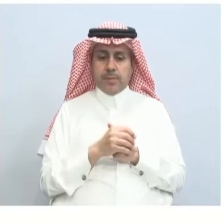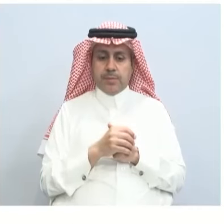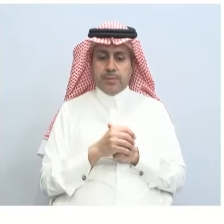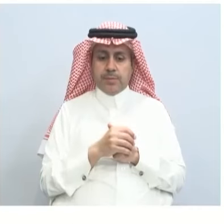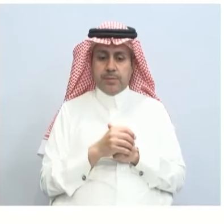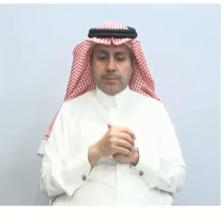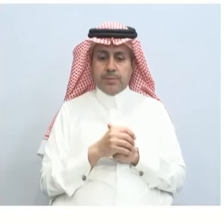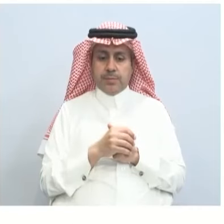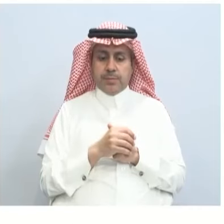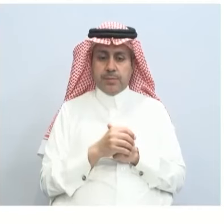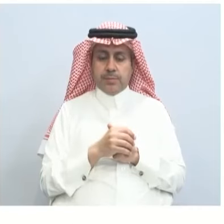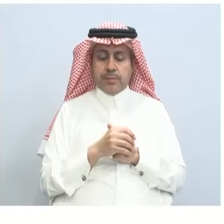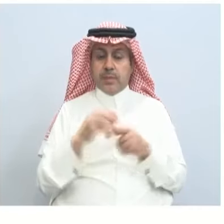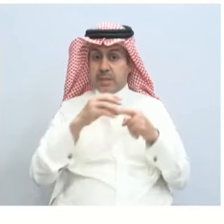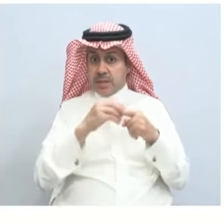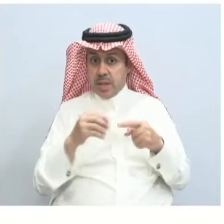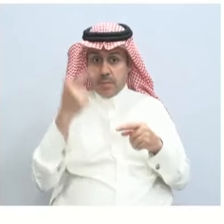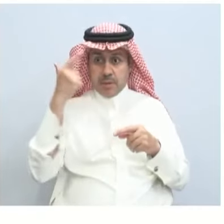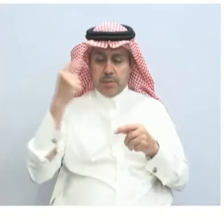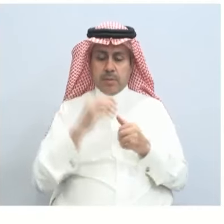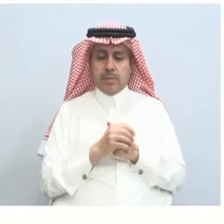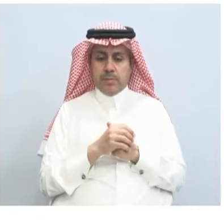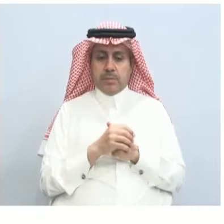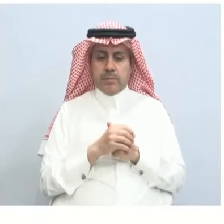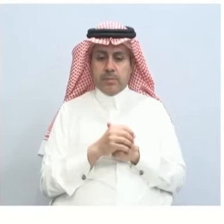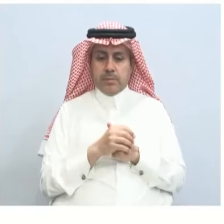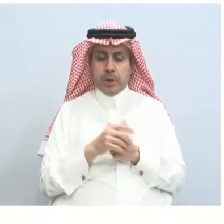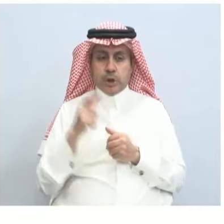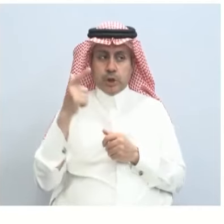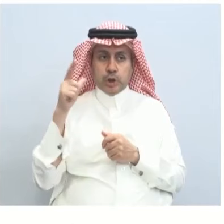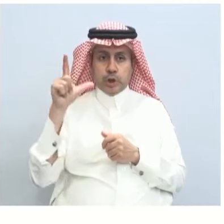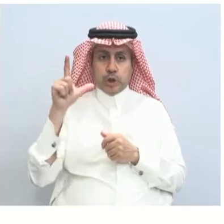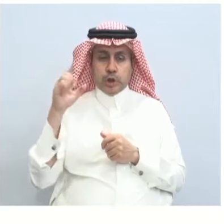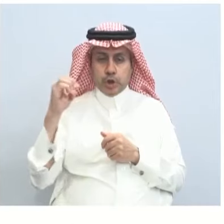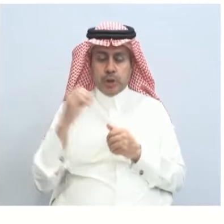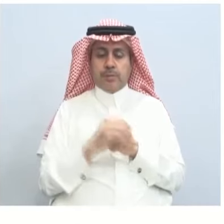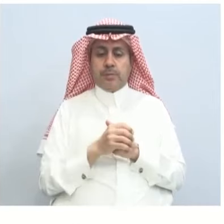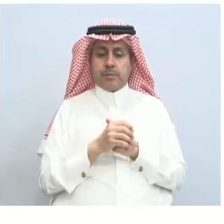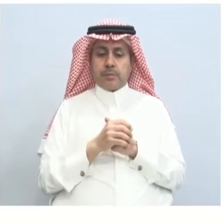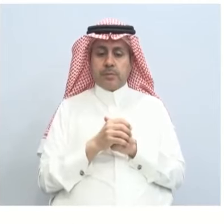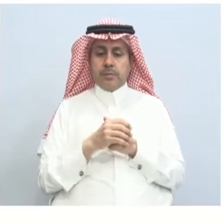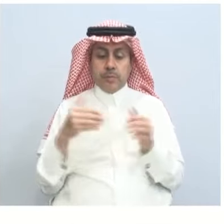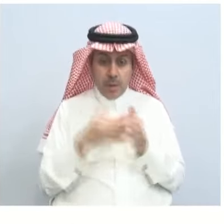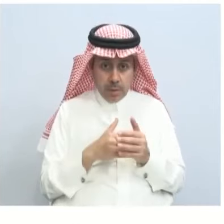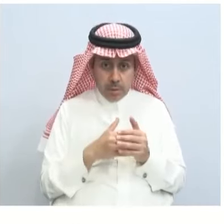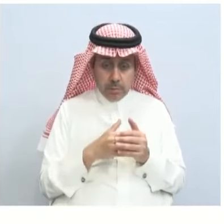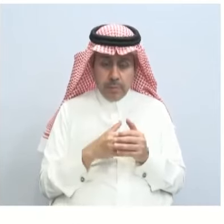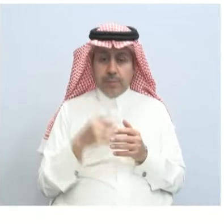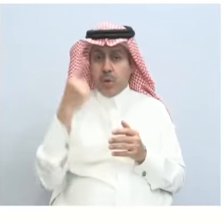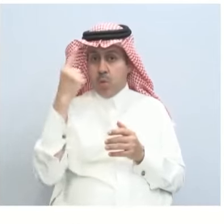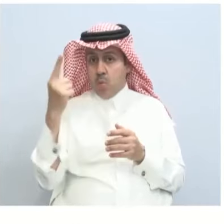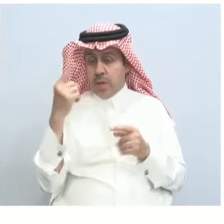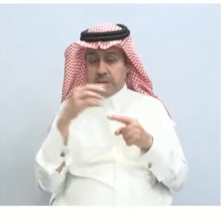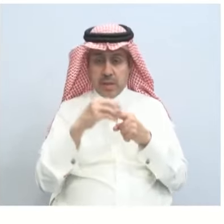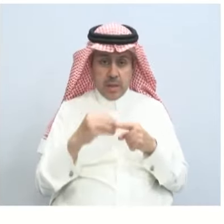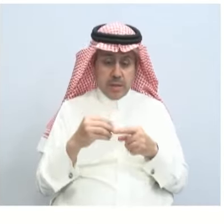الخارج فبالتالي تصير سالب س ج واخيرا عندنا 1 ناقص